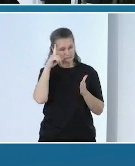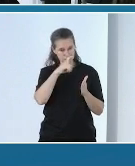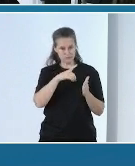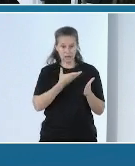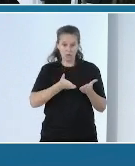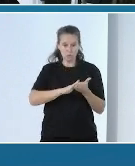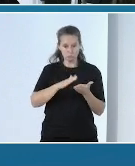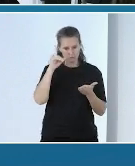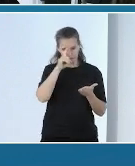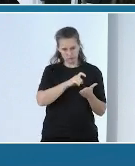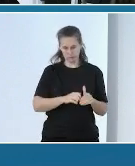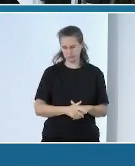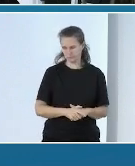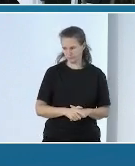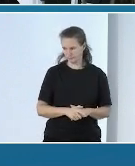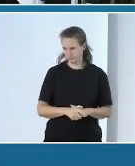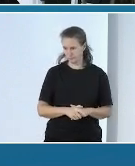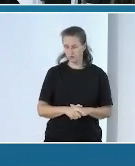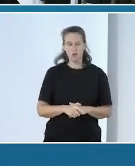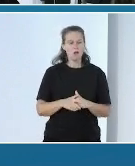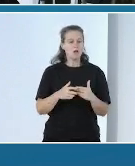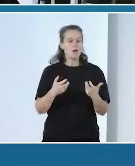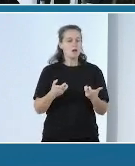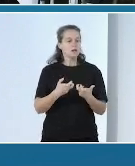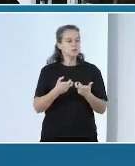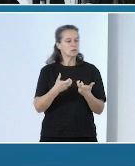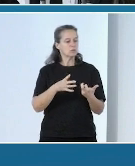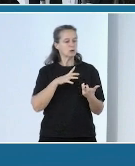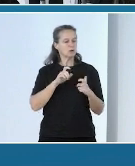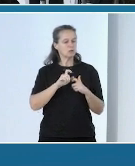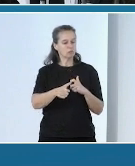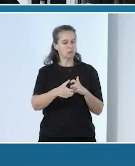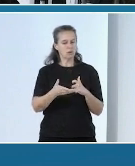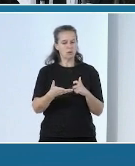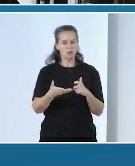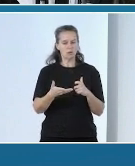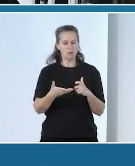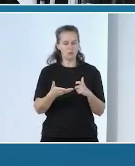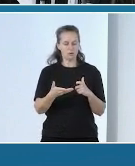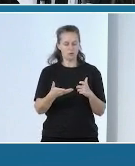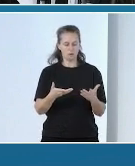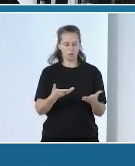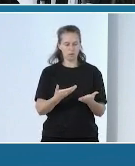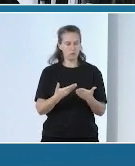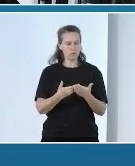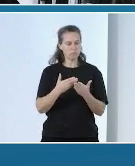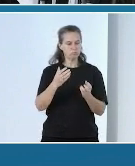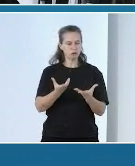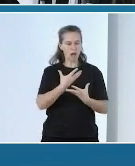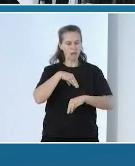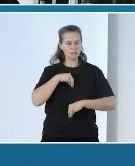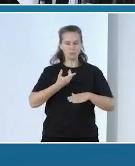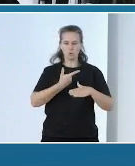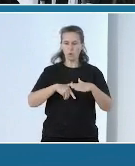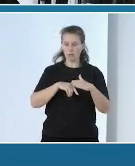une double difficulté. Et par exemple, oui, il y a des répercussions sur l'acquisition du langage. Bon, on l'a